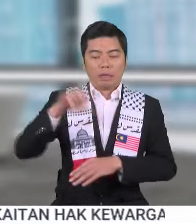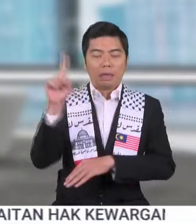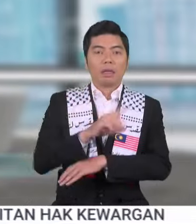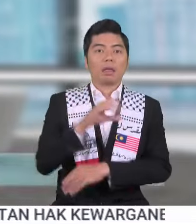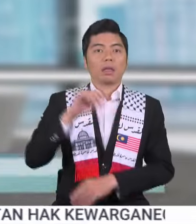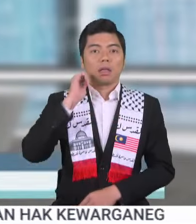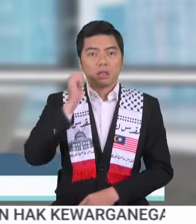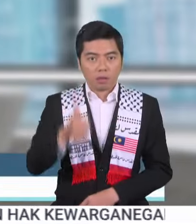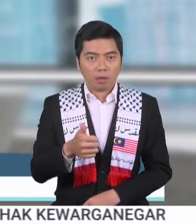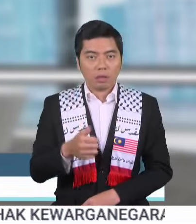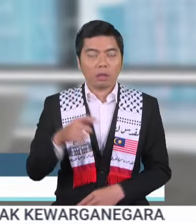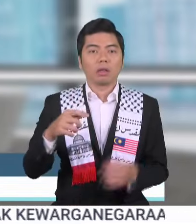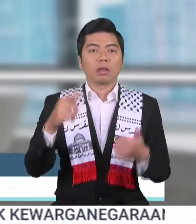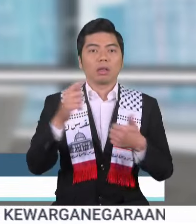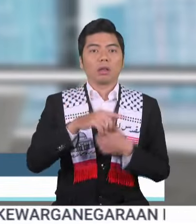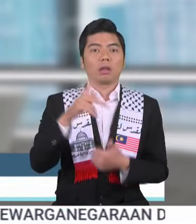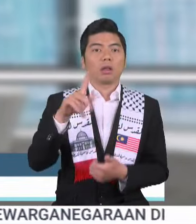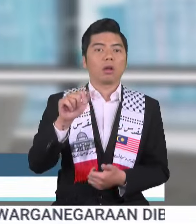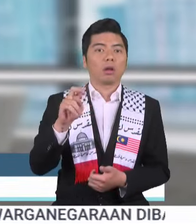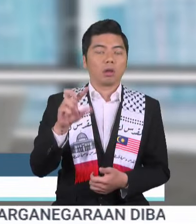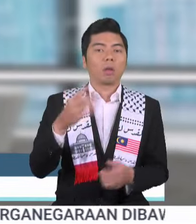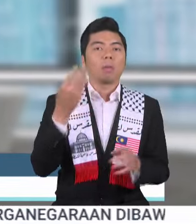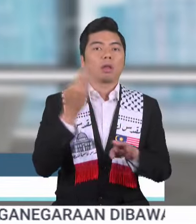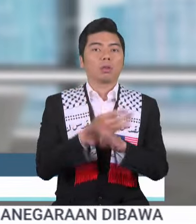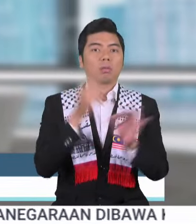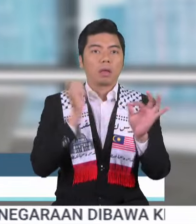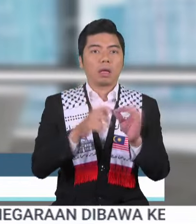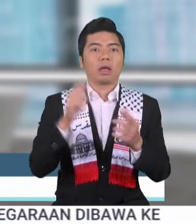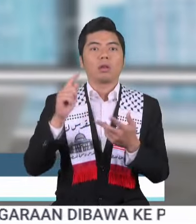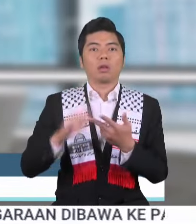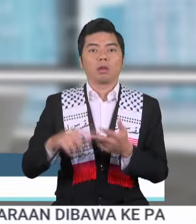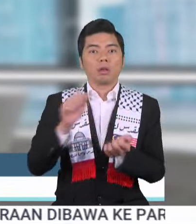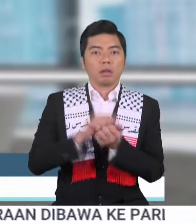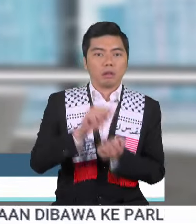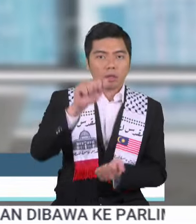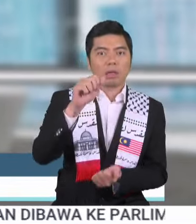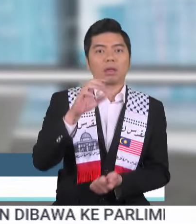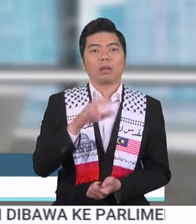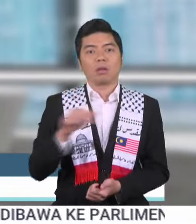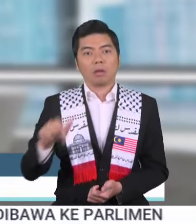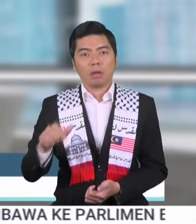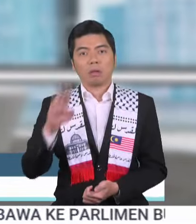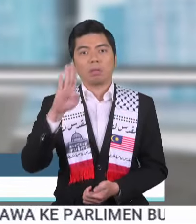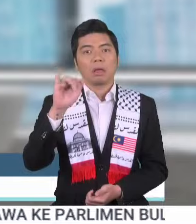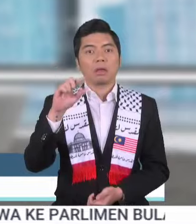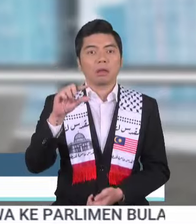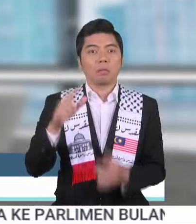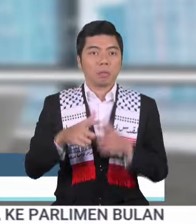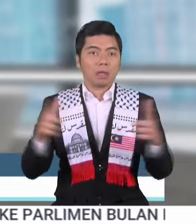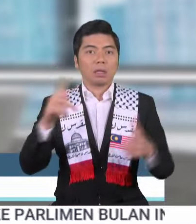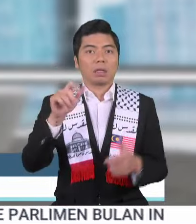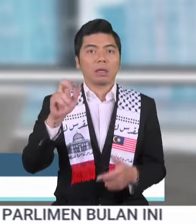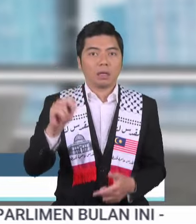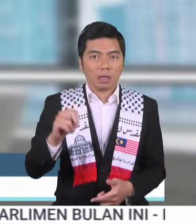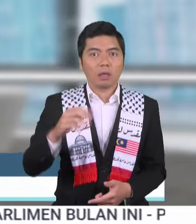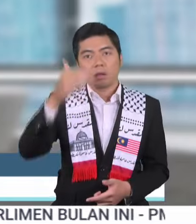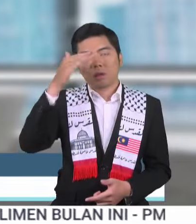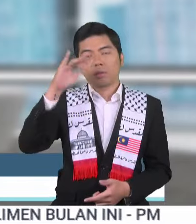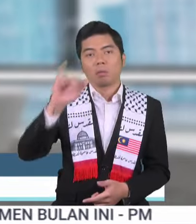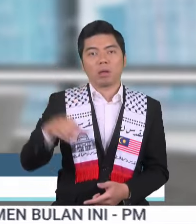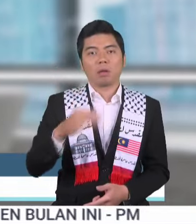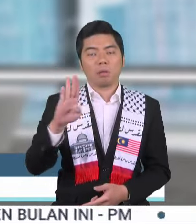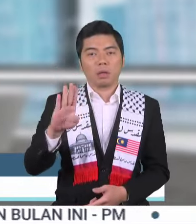melibatkan keluang Batu Pahat dan kota tinggi pusat belibelah big band big 10 Johor Bahru dan segamat serta muar